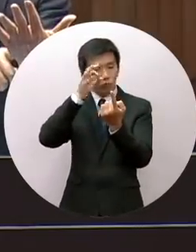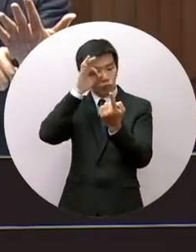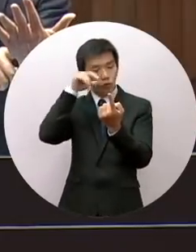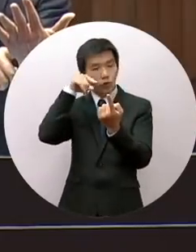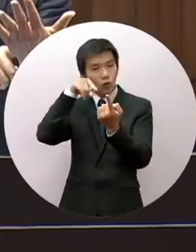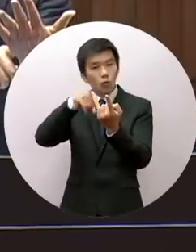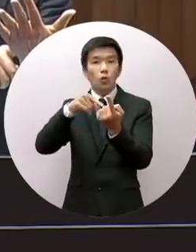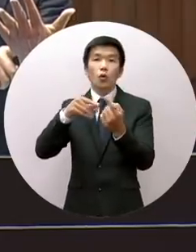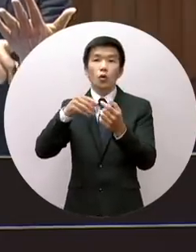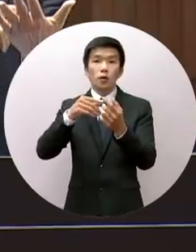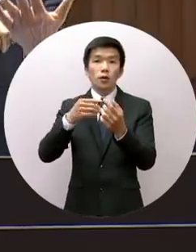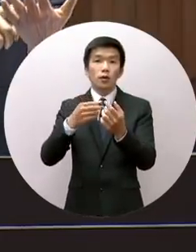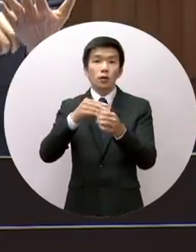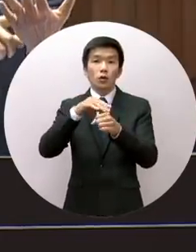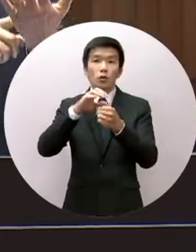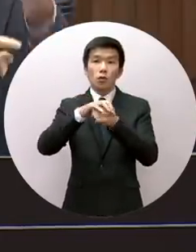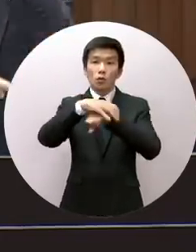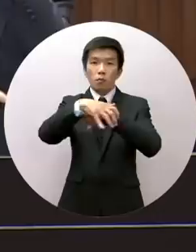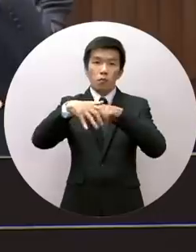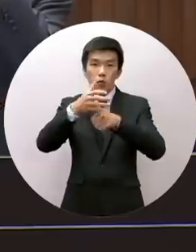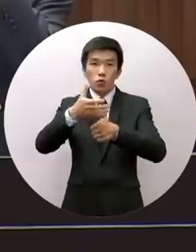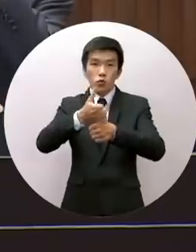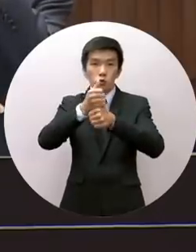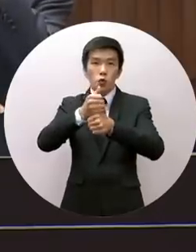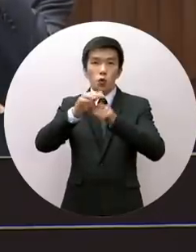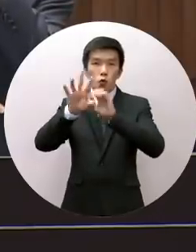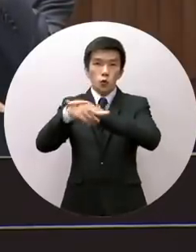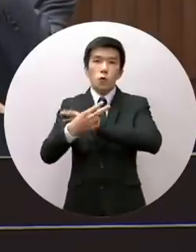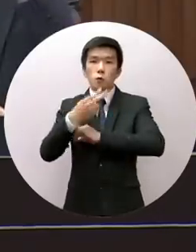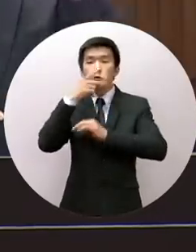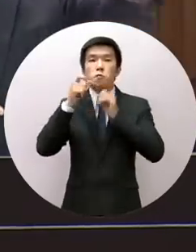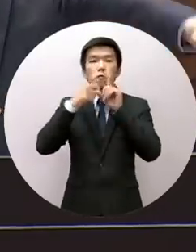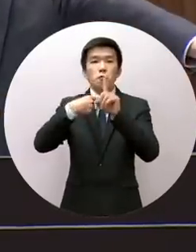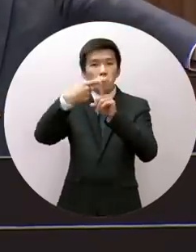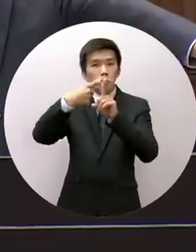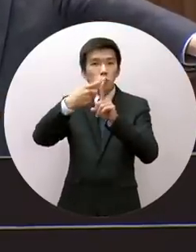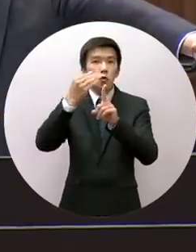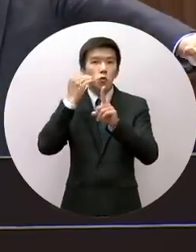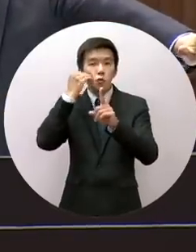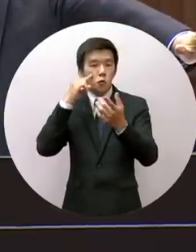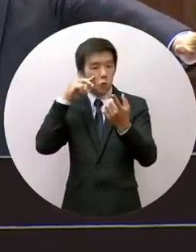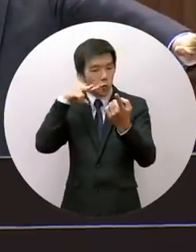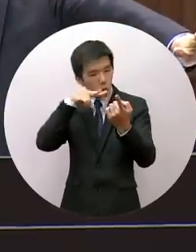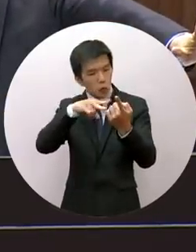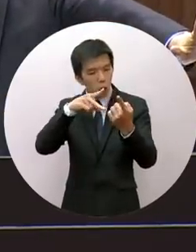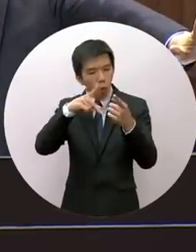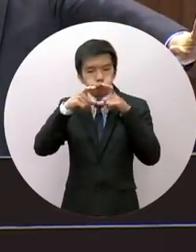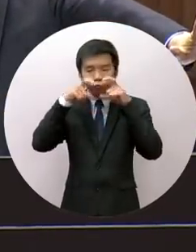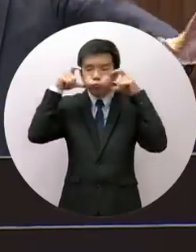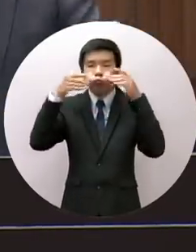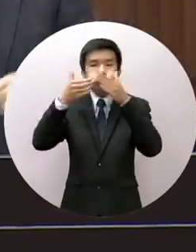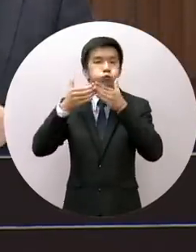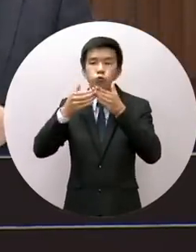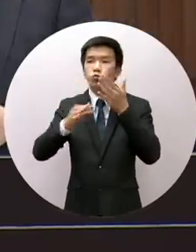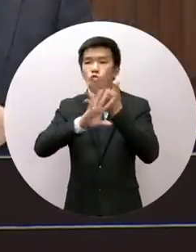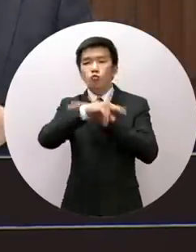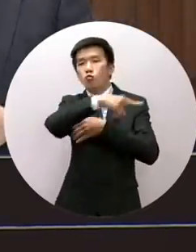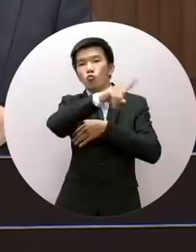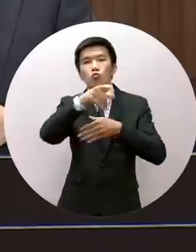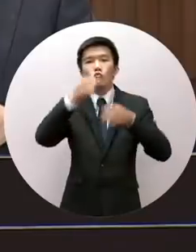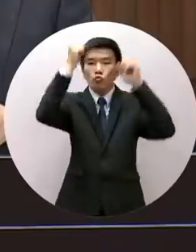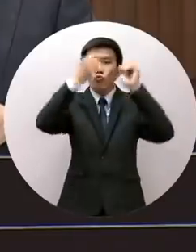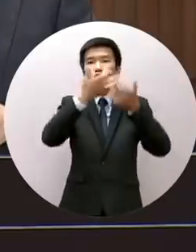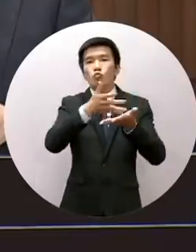品质。如果警示那个戴口罩的，我就不知道户外运动，对不